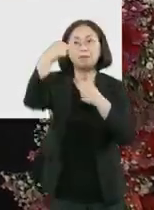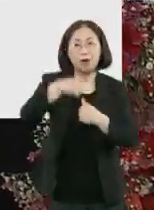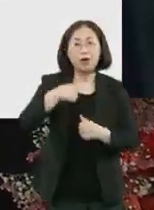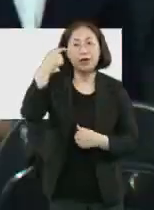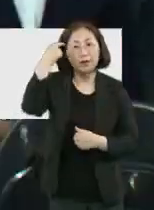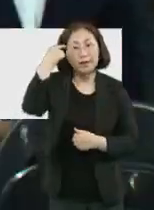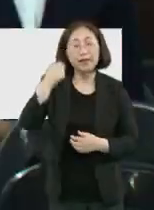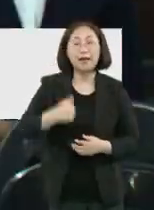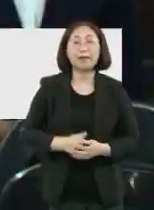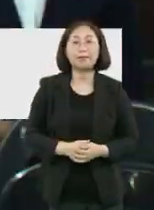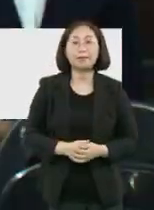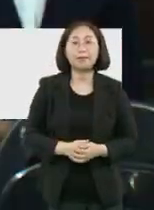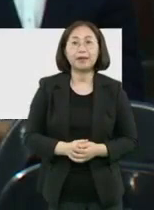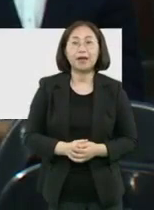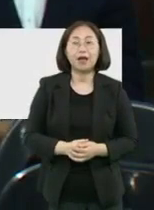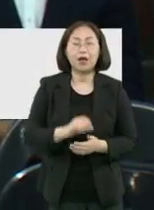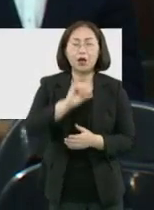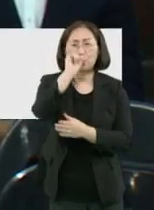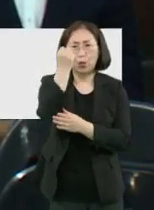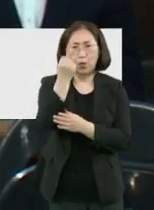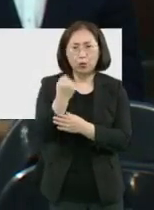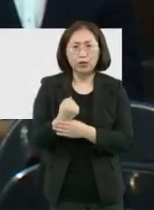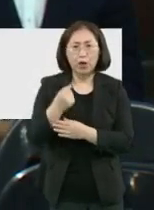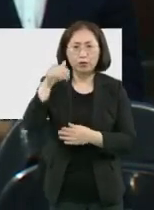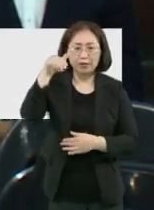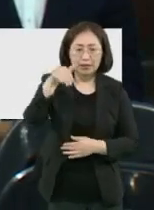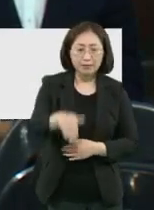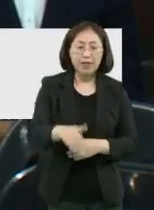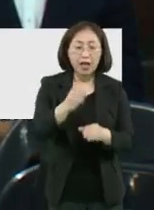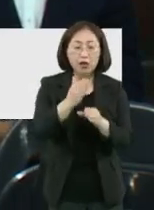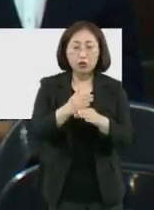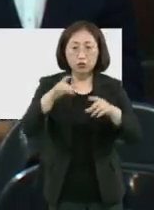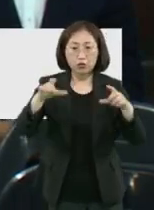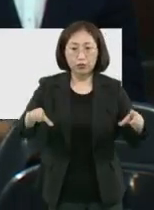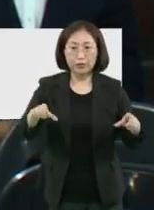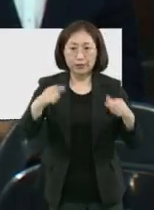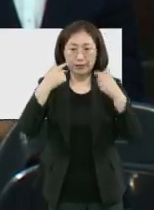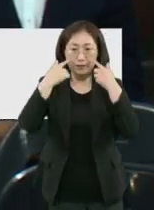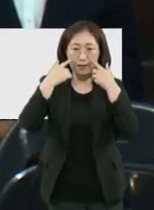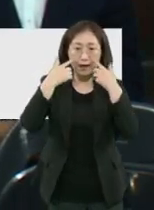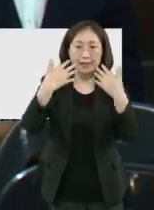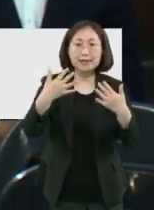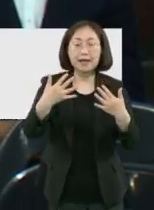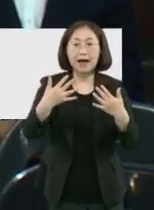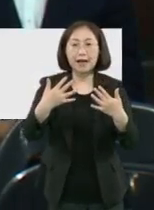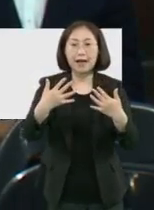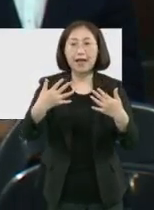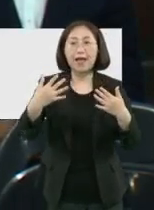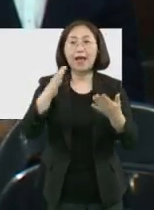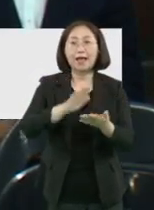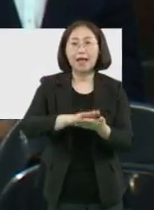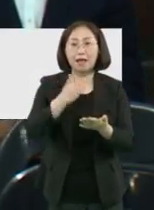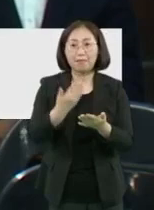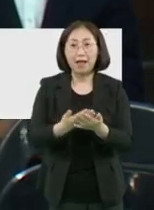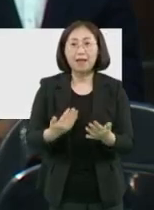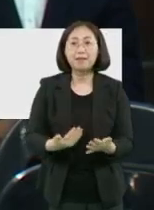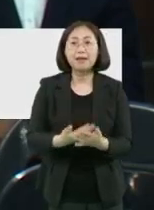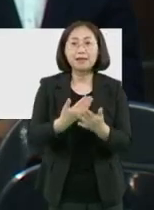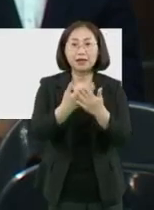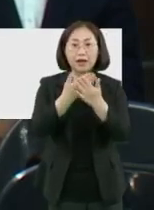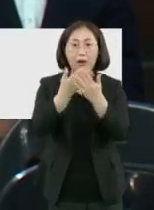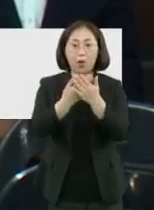생각합니다. 노후되고 심체된 중구를 확실하게 획기적으로 개발을